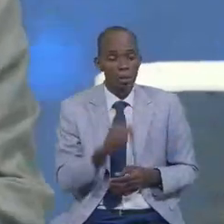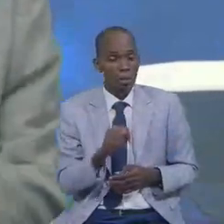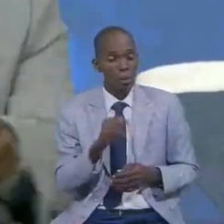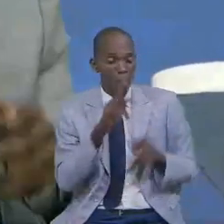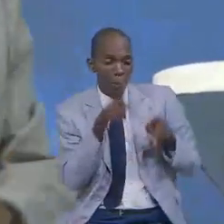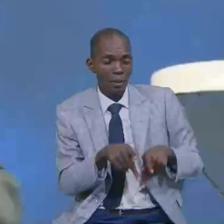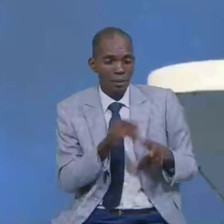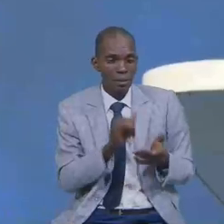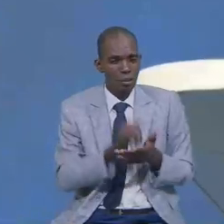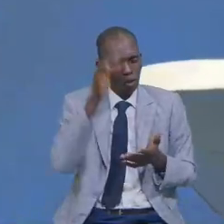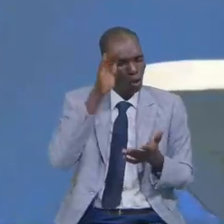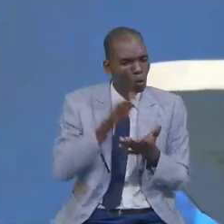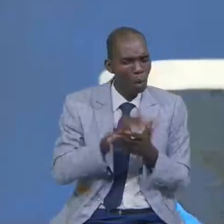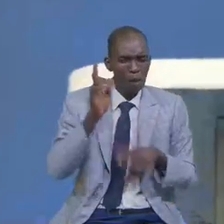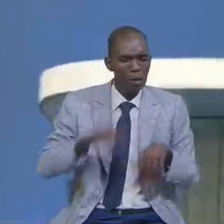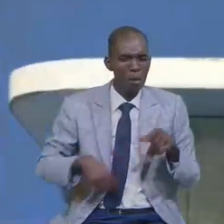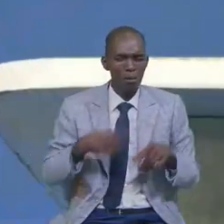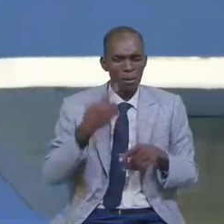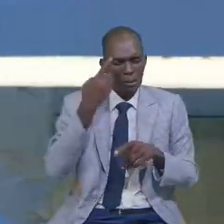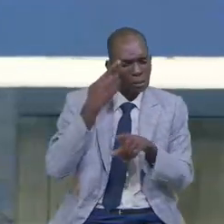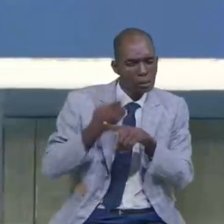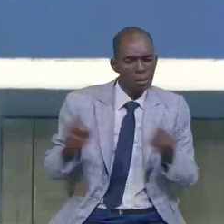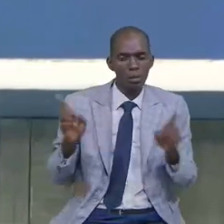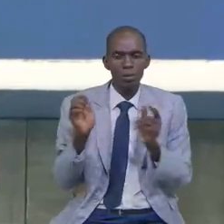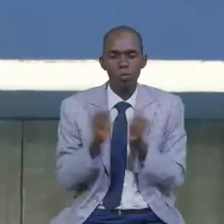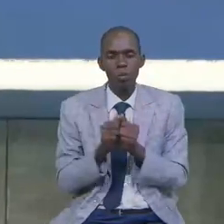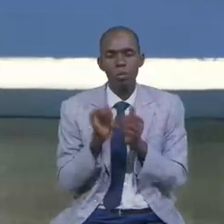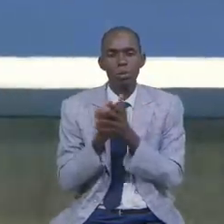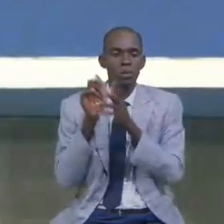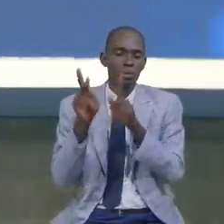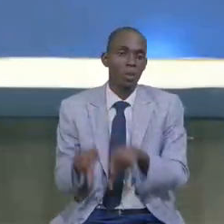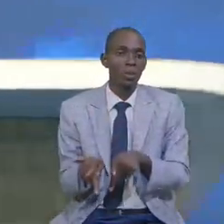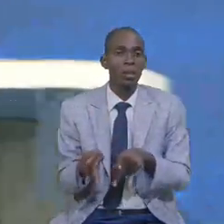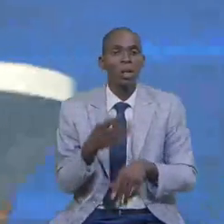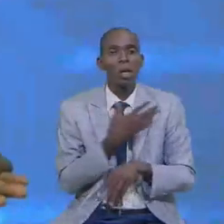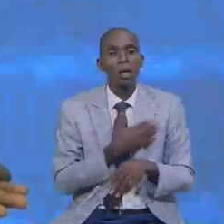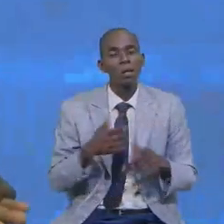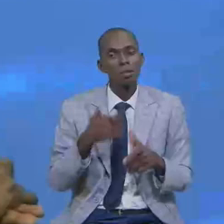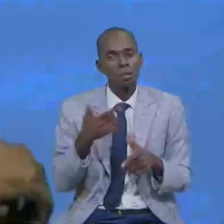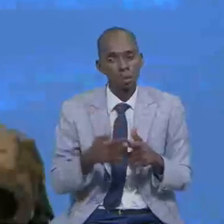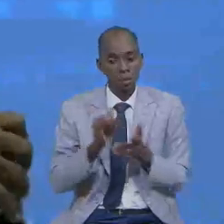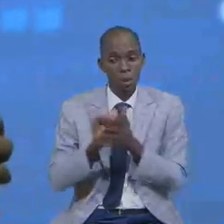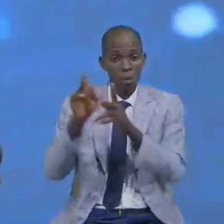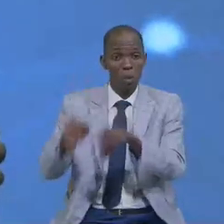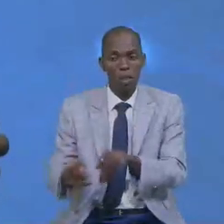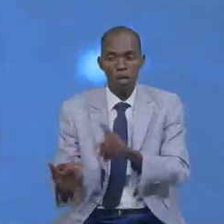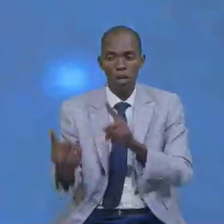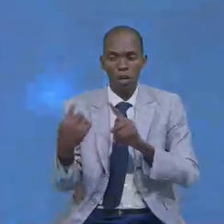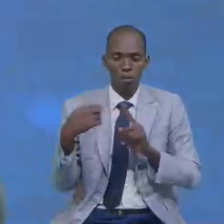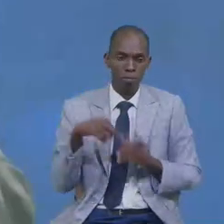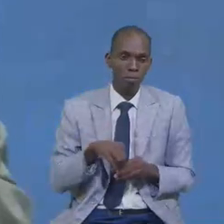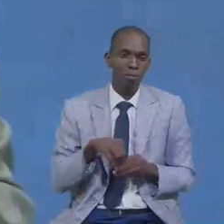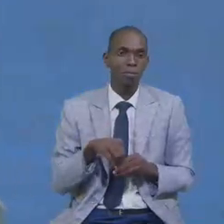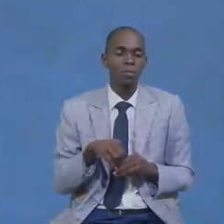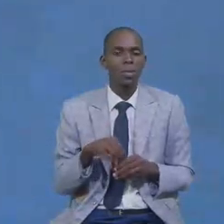qui ne peut pas dire non et à qui l'homme ne peut pas dire non à ce médiateur. Alors il vient et il dit,